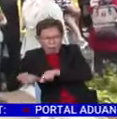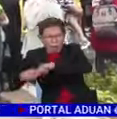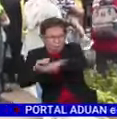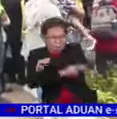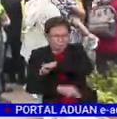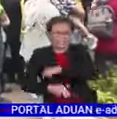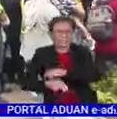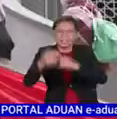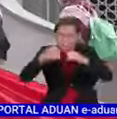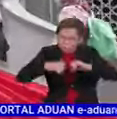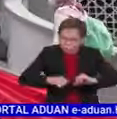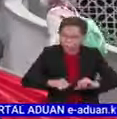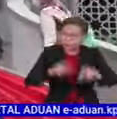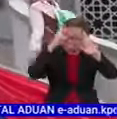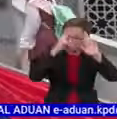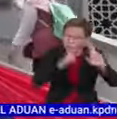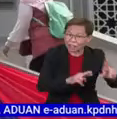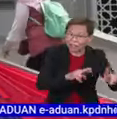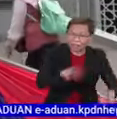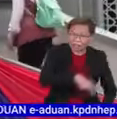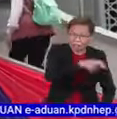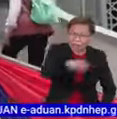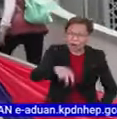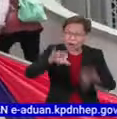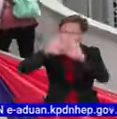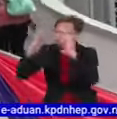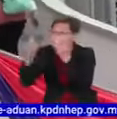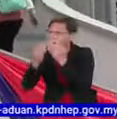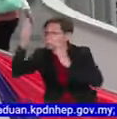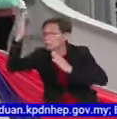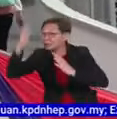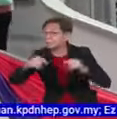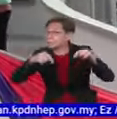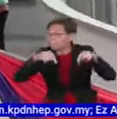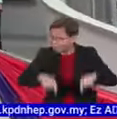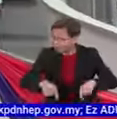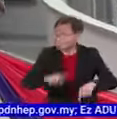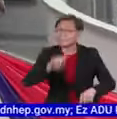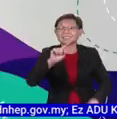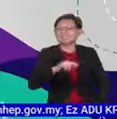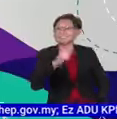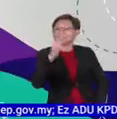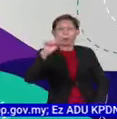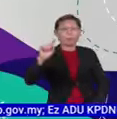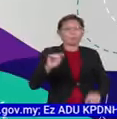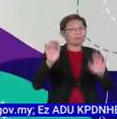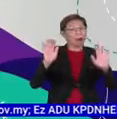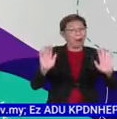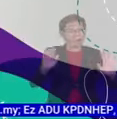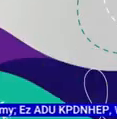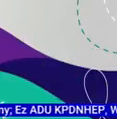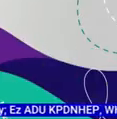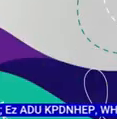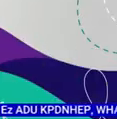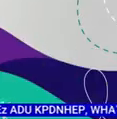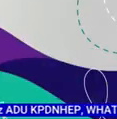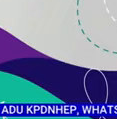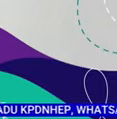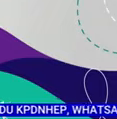Teruskan setia bersama ronda-ronda keluarga Malaysia hanya di RTM.